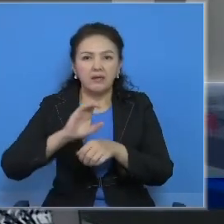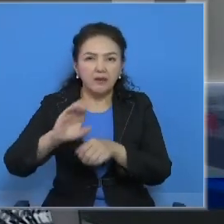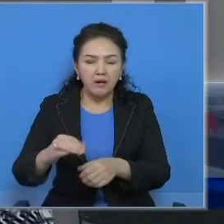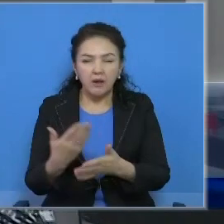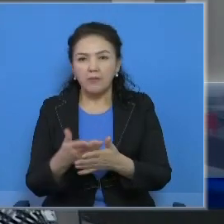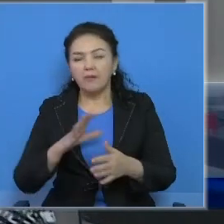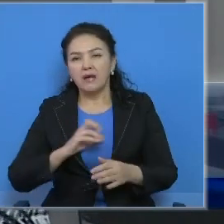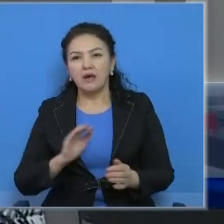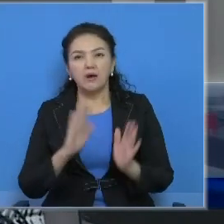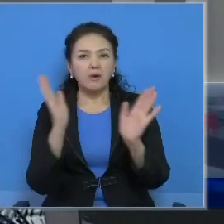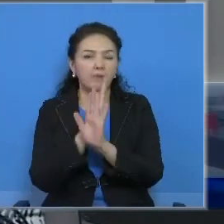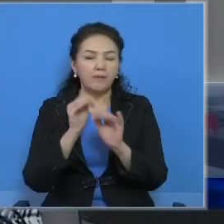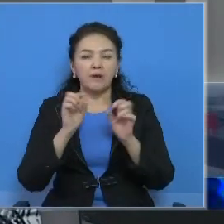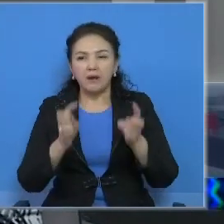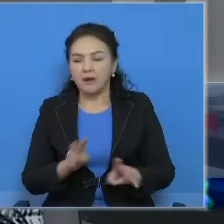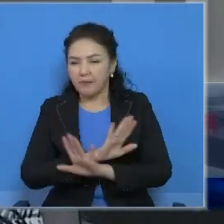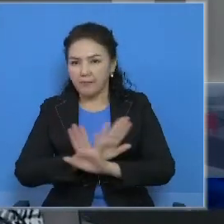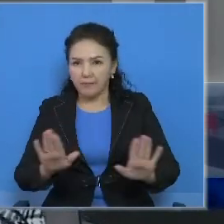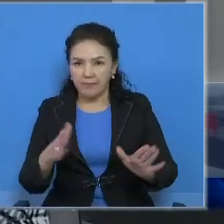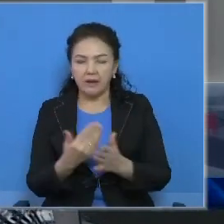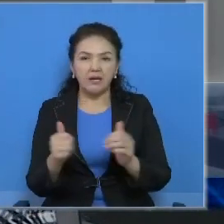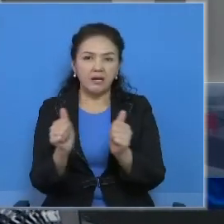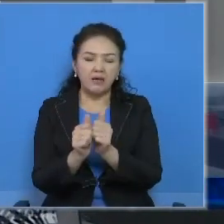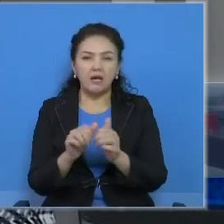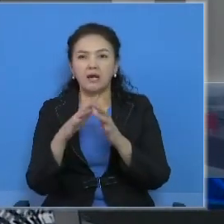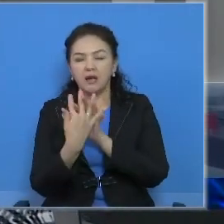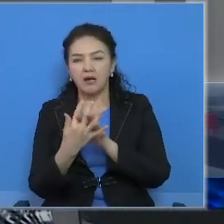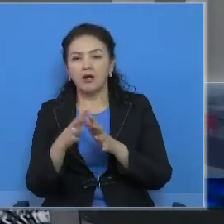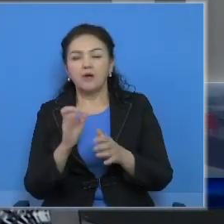Оқиға аймақтың қоршаған ортасына зиянын тигізбет. Жақын маңдағы